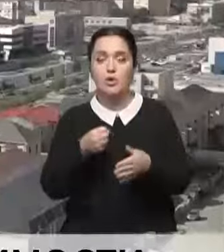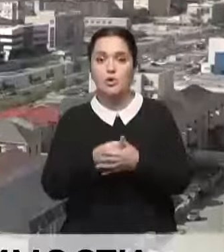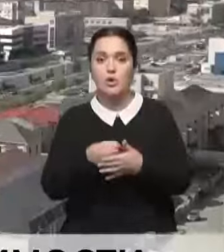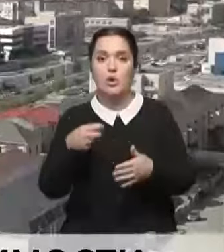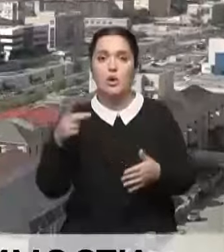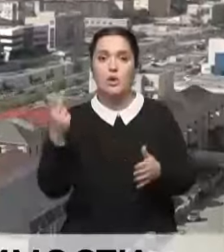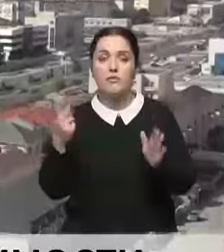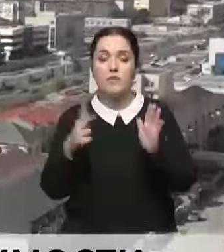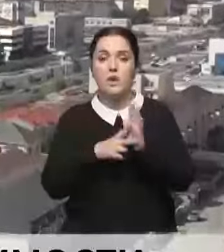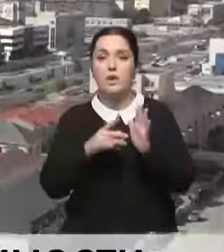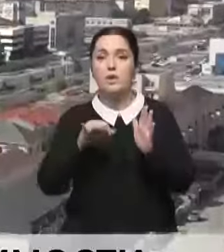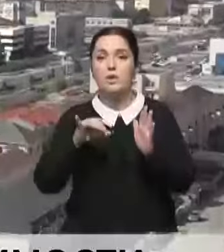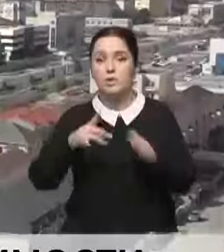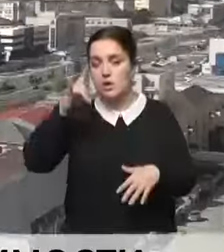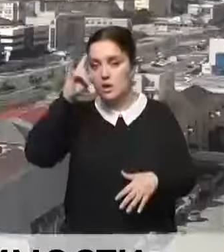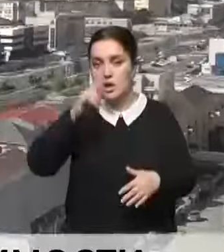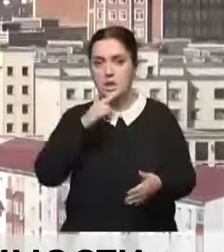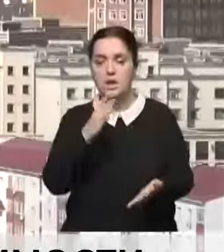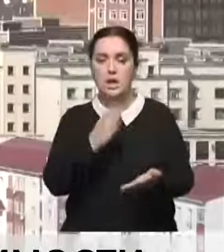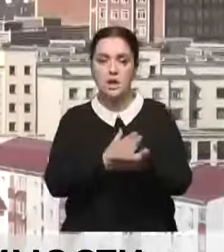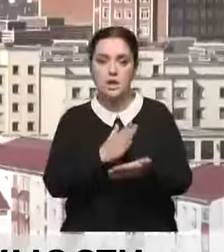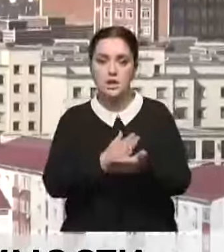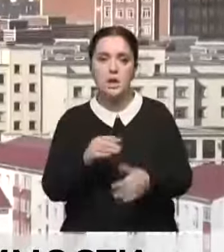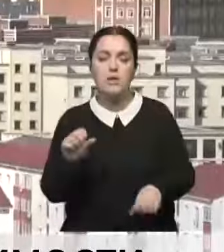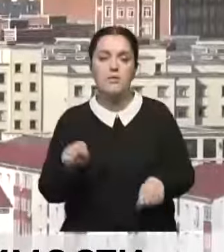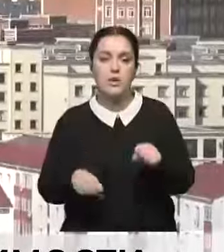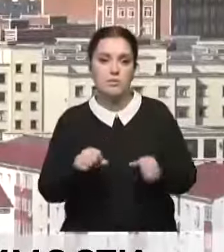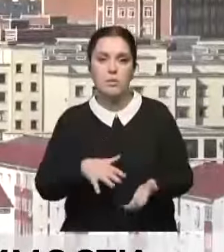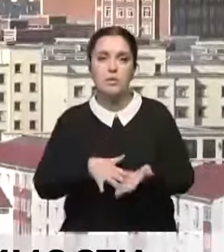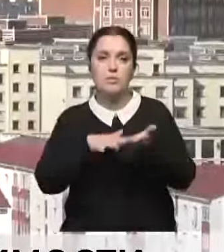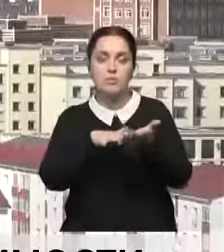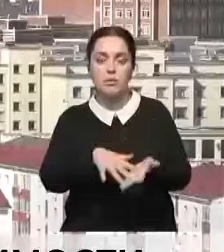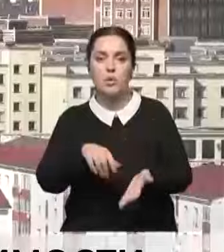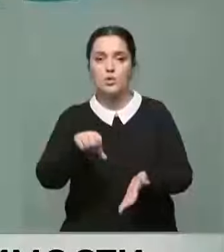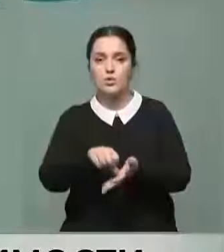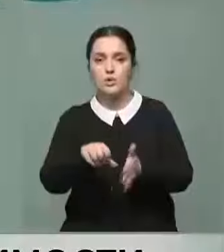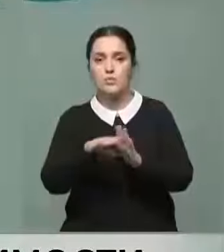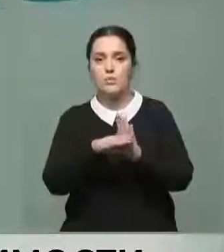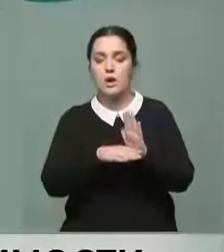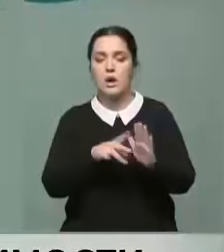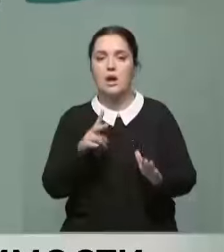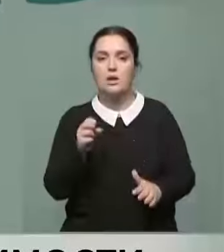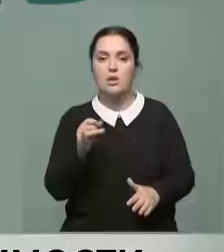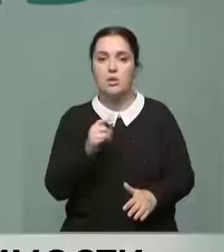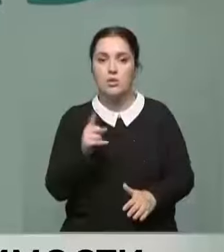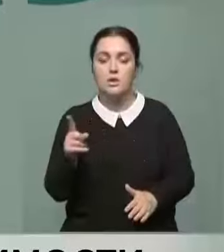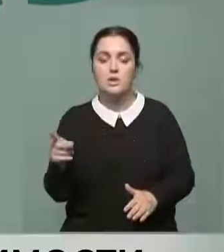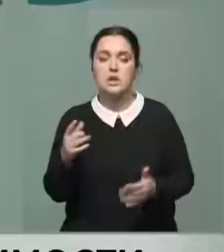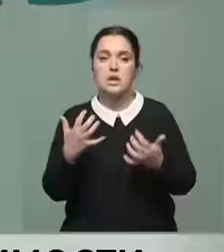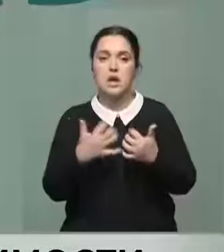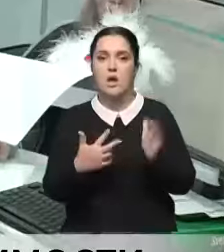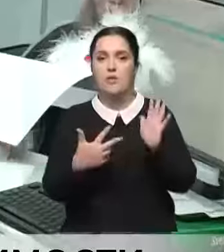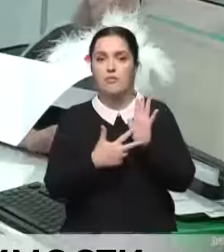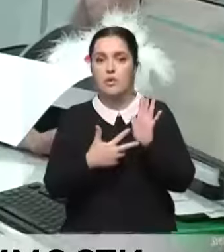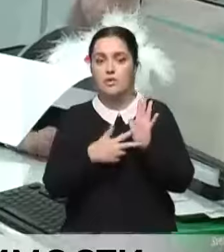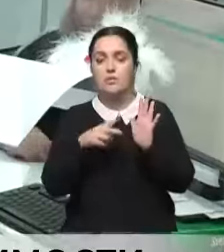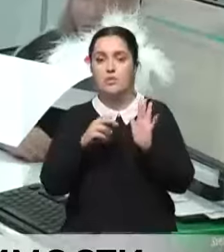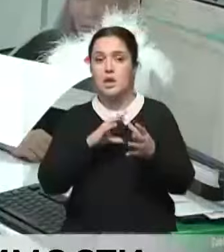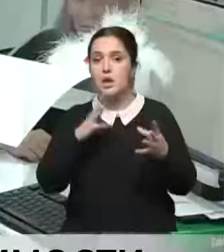28 июня у казахстанцев еще есть возможность подать заявку на участие в программе «Наурыз». Она рассчитана на 8 лет.